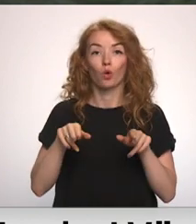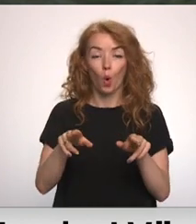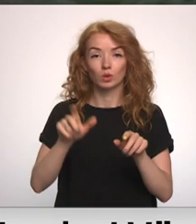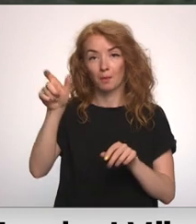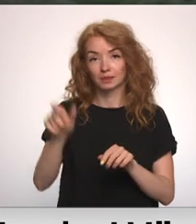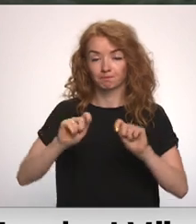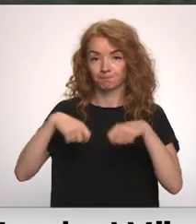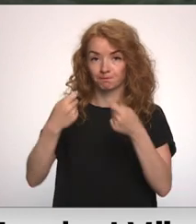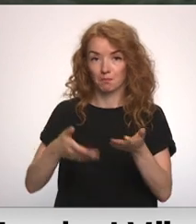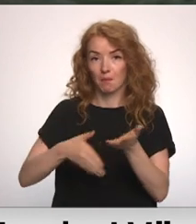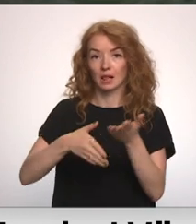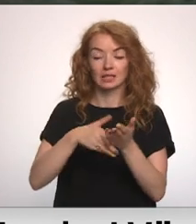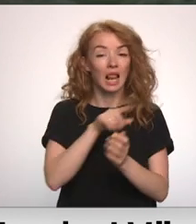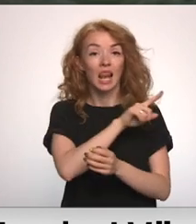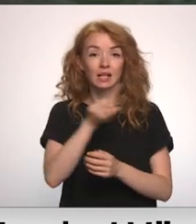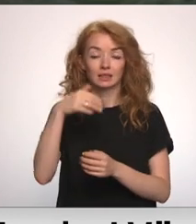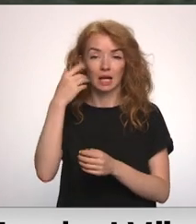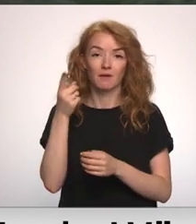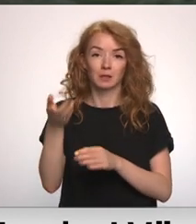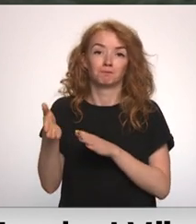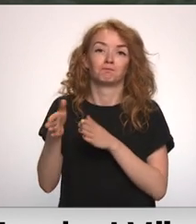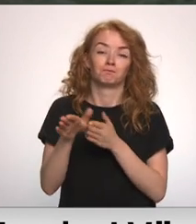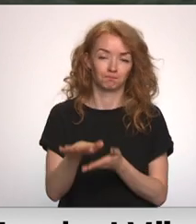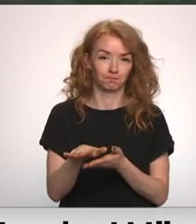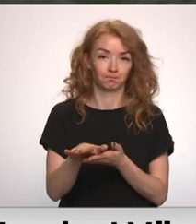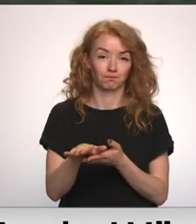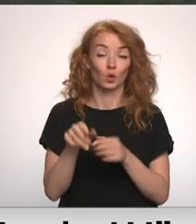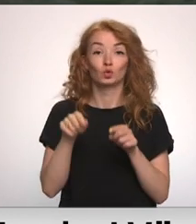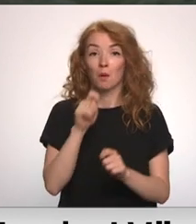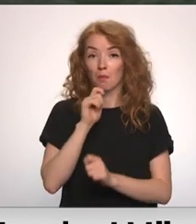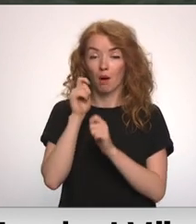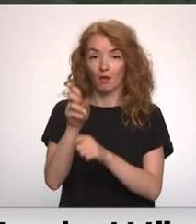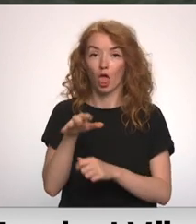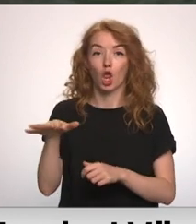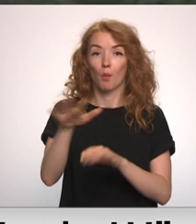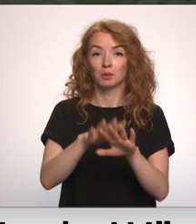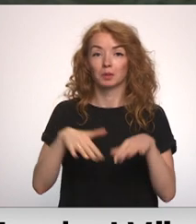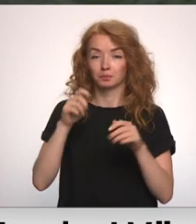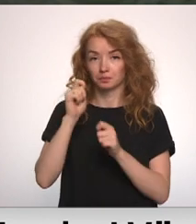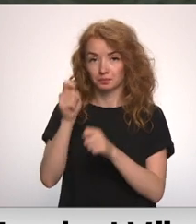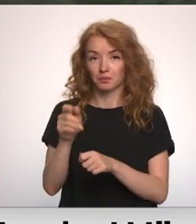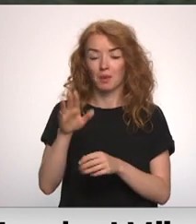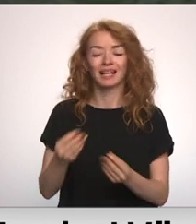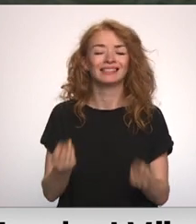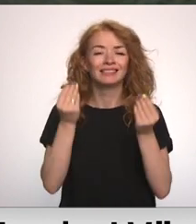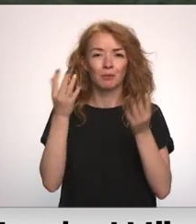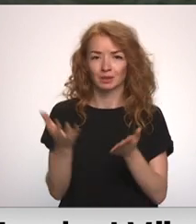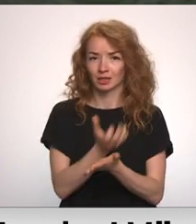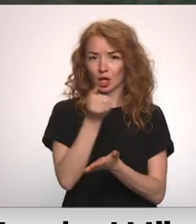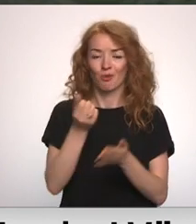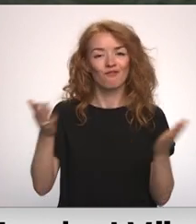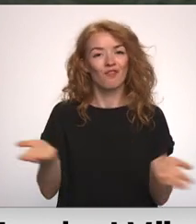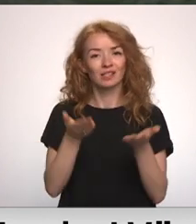sniedzot palīdzību līdz viņu cieņpilnai aiziešanai mūžībā. Šo balvu Eiropas parlaments piešķir par izciliem sasniegumiem, kas